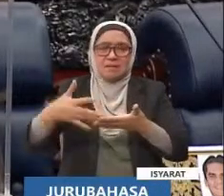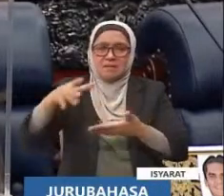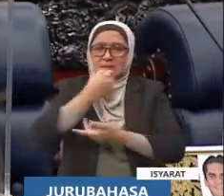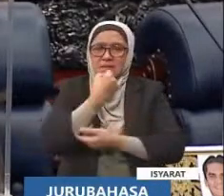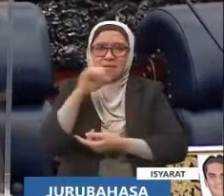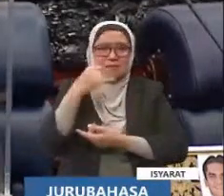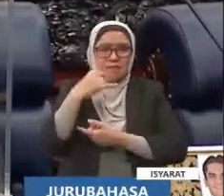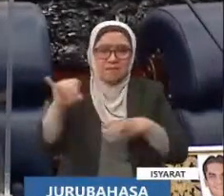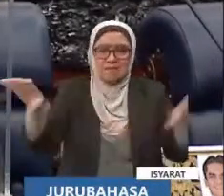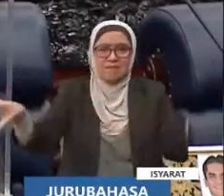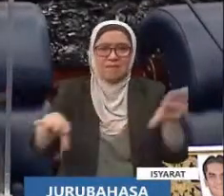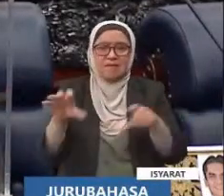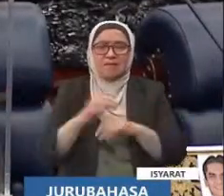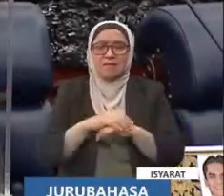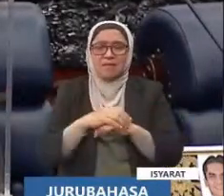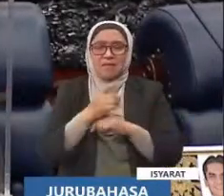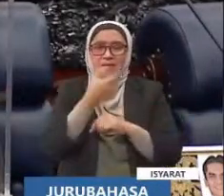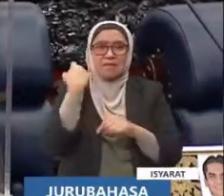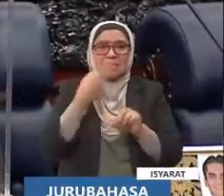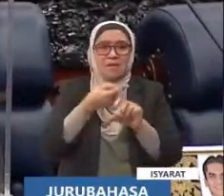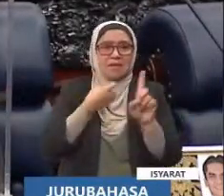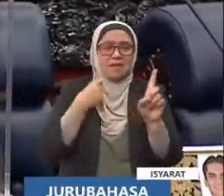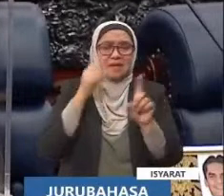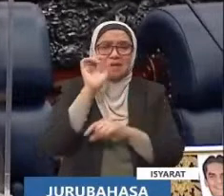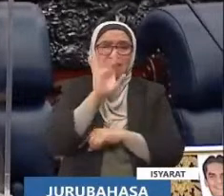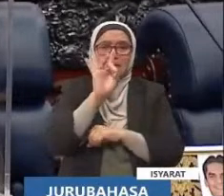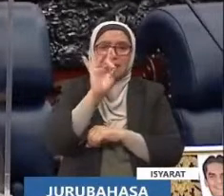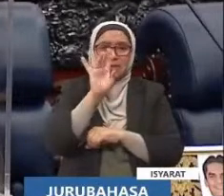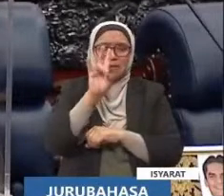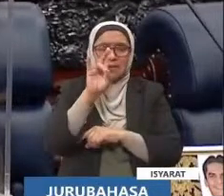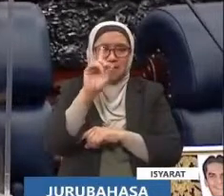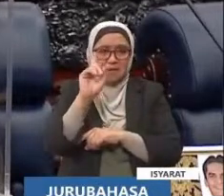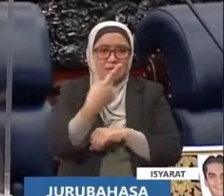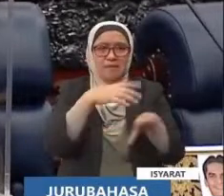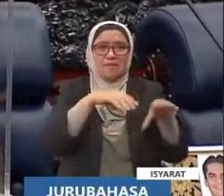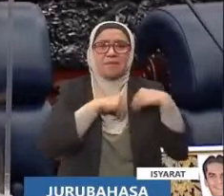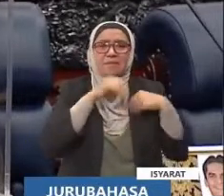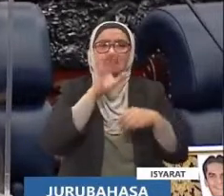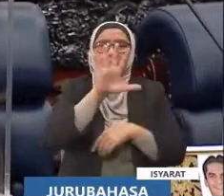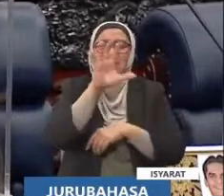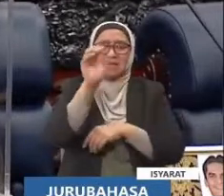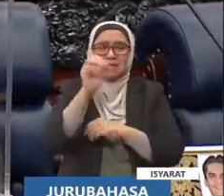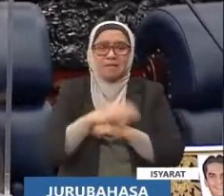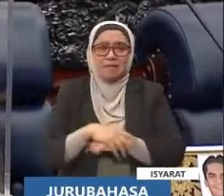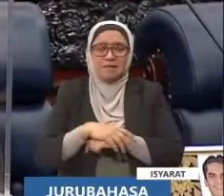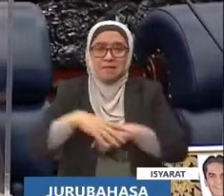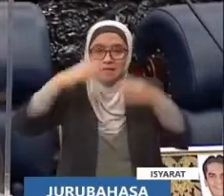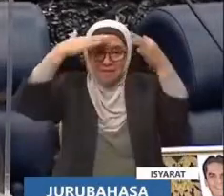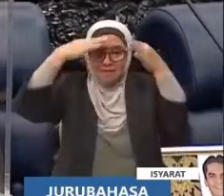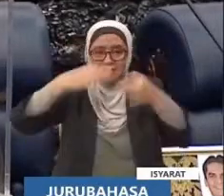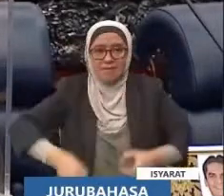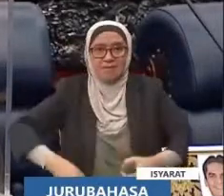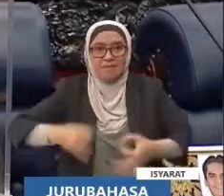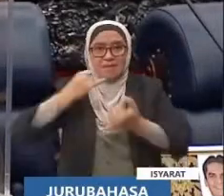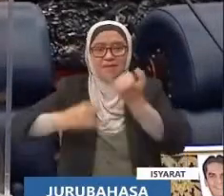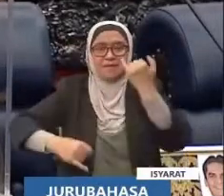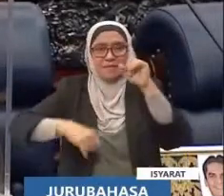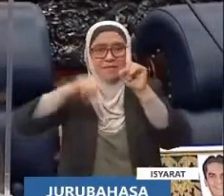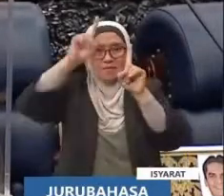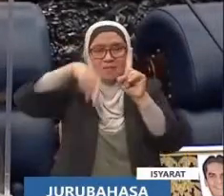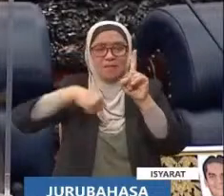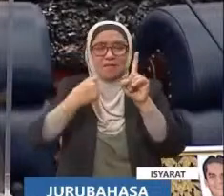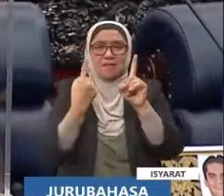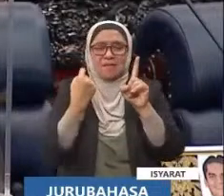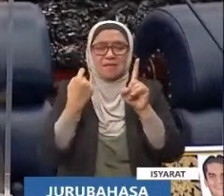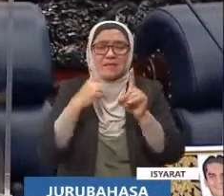Kadomas waktu dapat 87 hanya 50 tetapi keputusan terakhir mulai satu November perkara ini